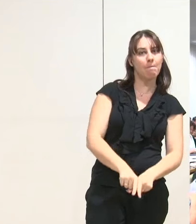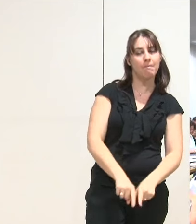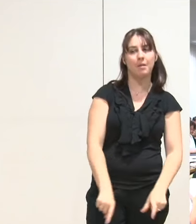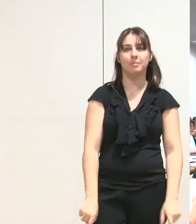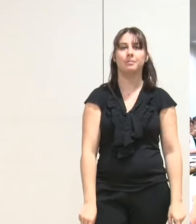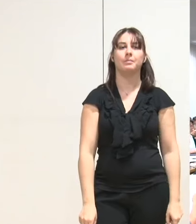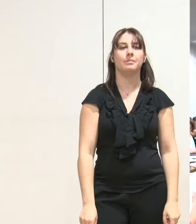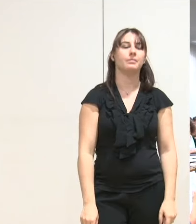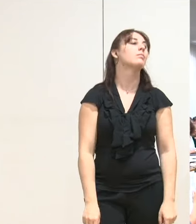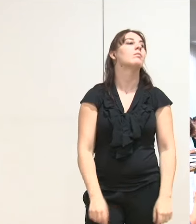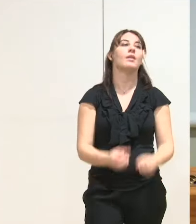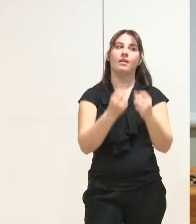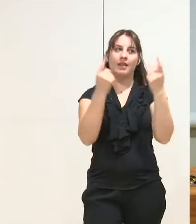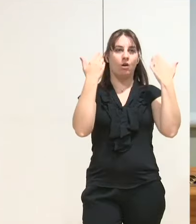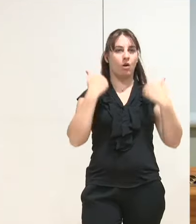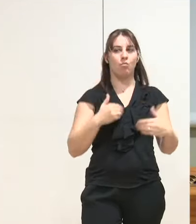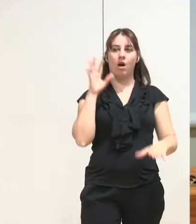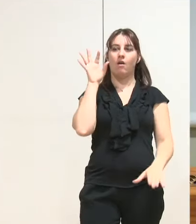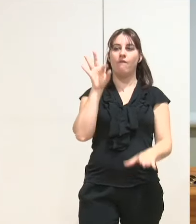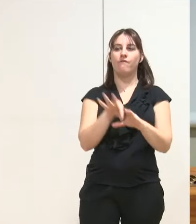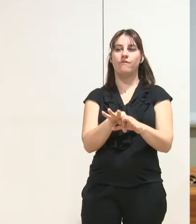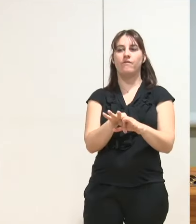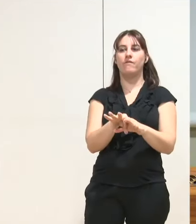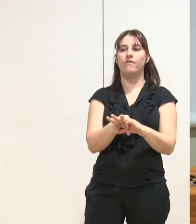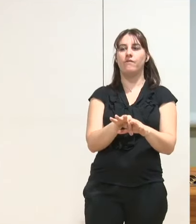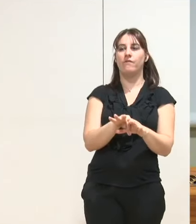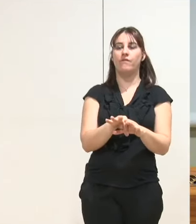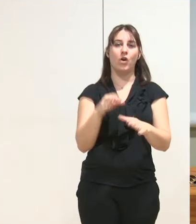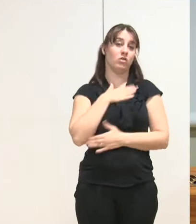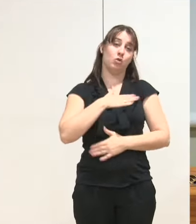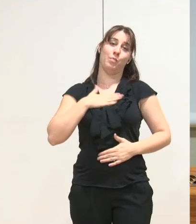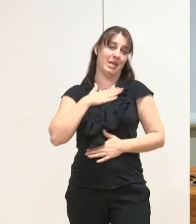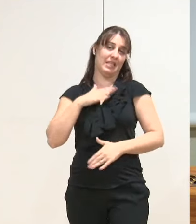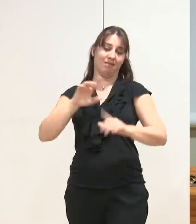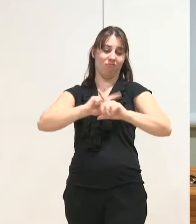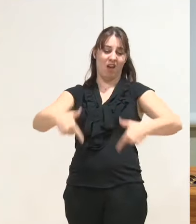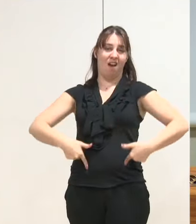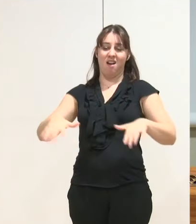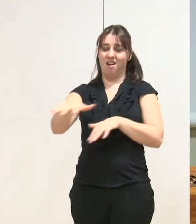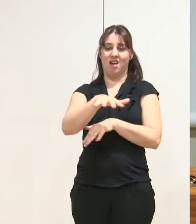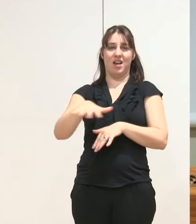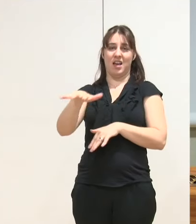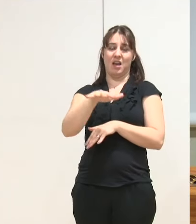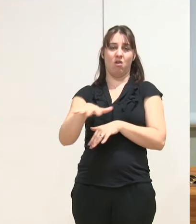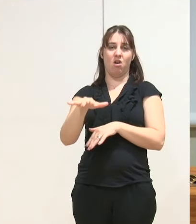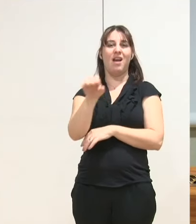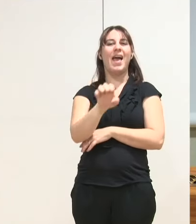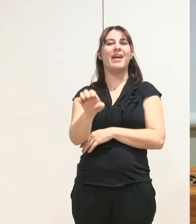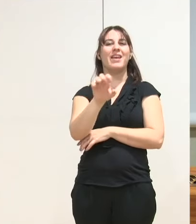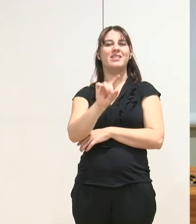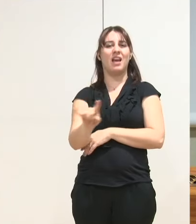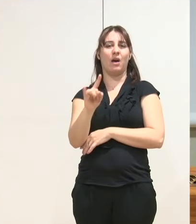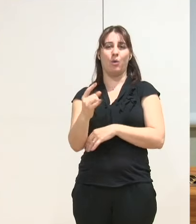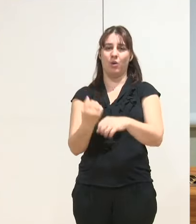suivront allez pour ma part je voterai cette délibération avec grand plaisir cette école sur le site dernestare a